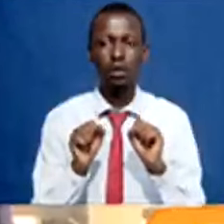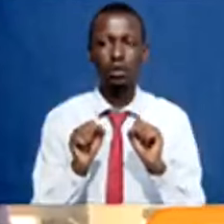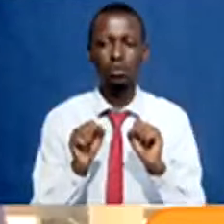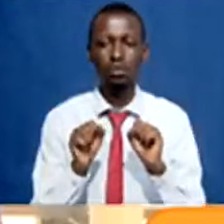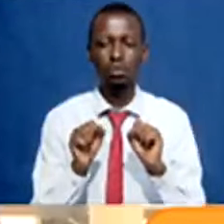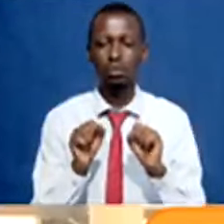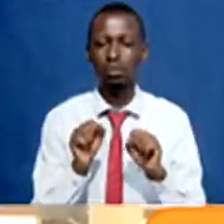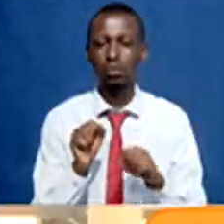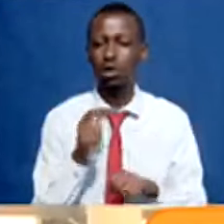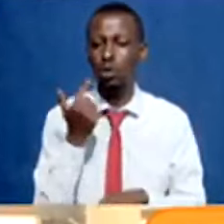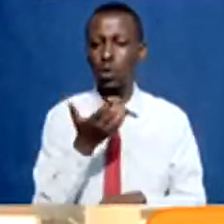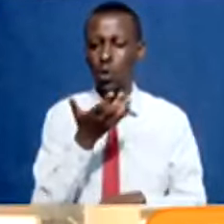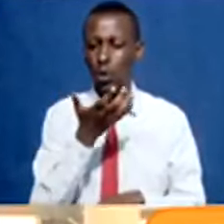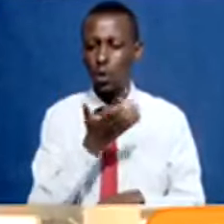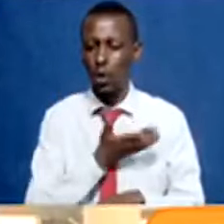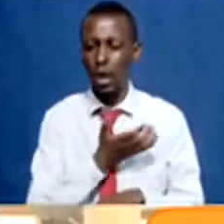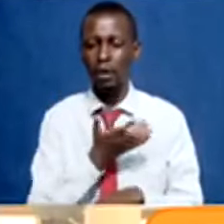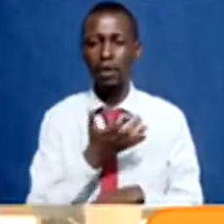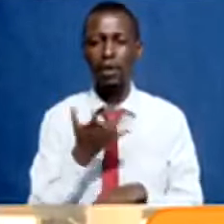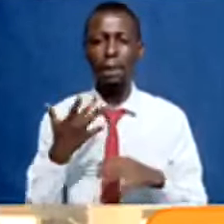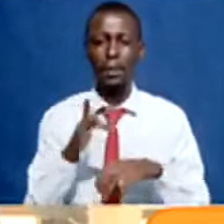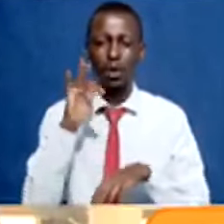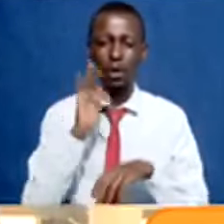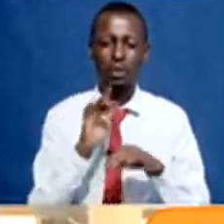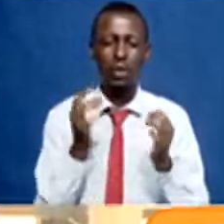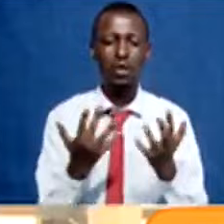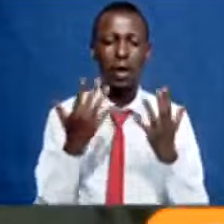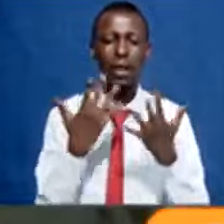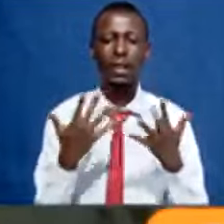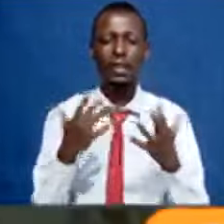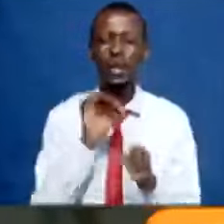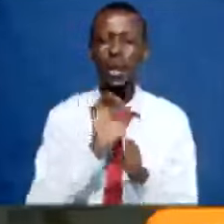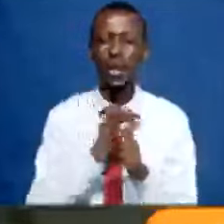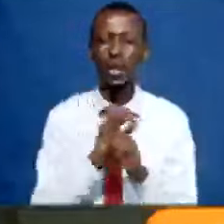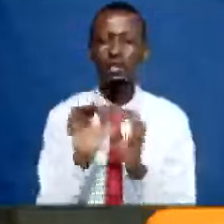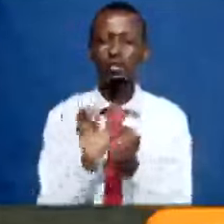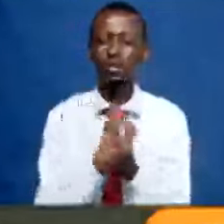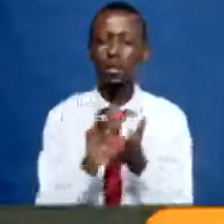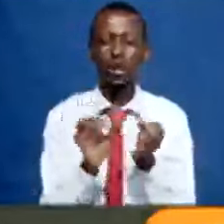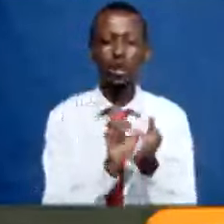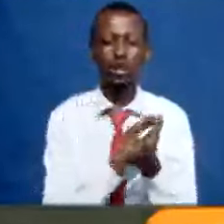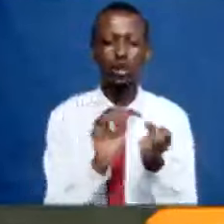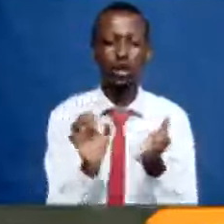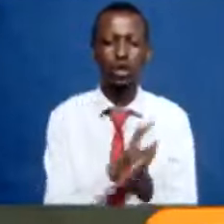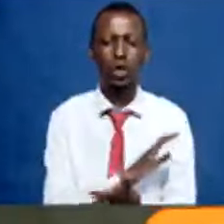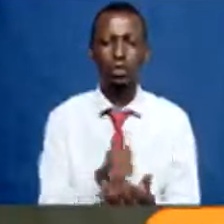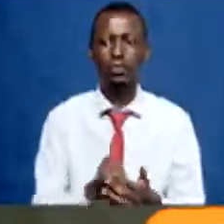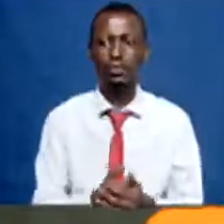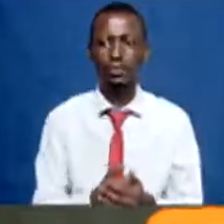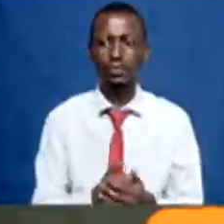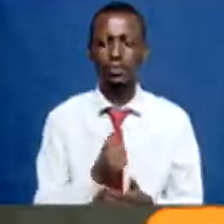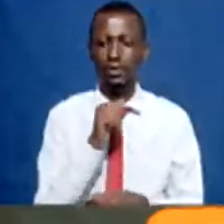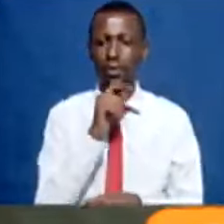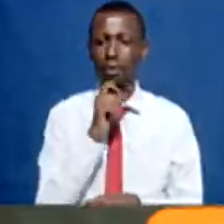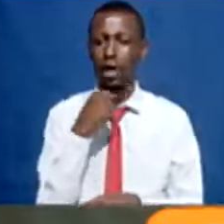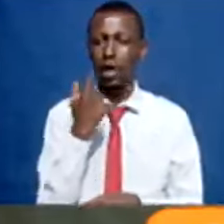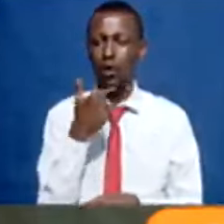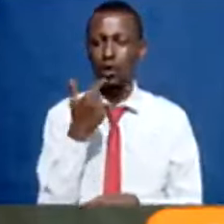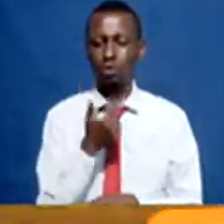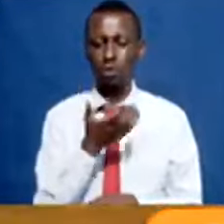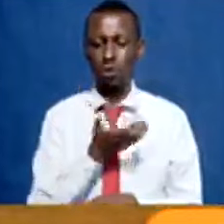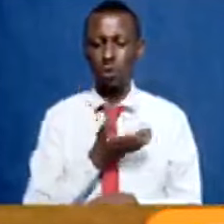Beside the injured persons, there was also massive damage to property. Kimathi ndiye mmiliki wa mtambo haramu wa kujaza gesi